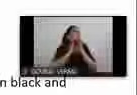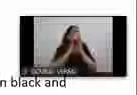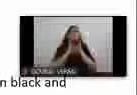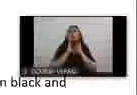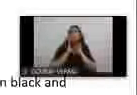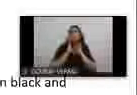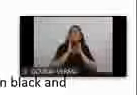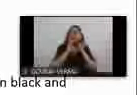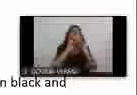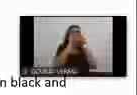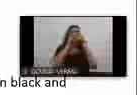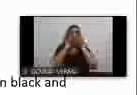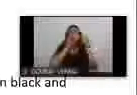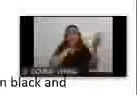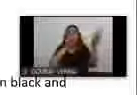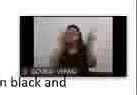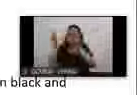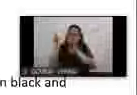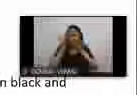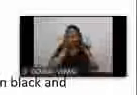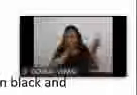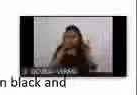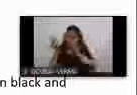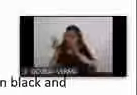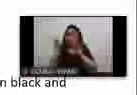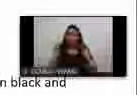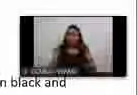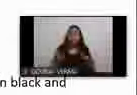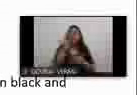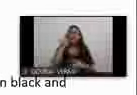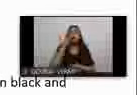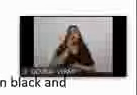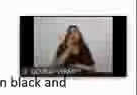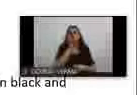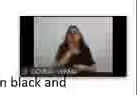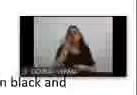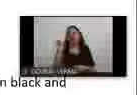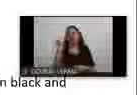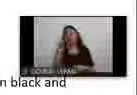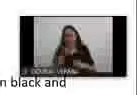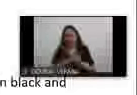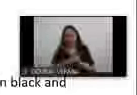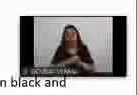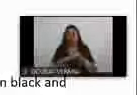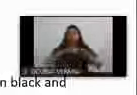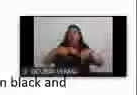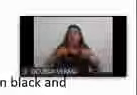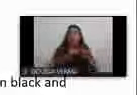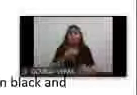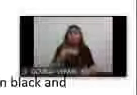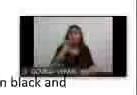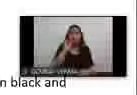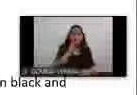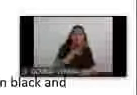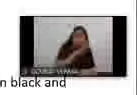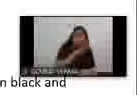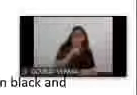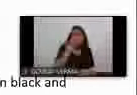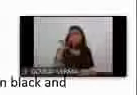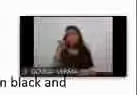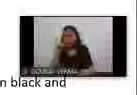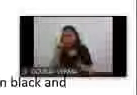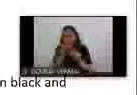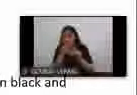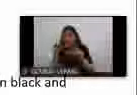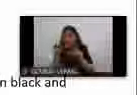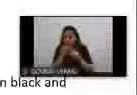को स्टेबल करने के लिए प्रमोट करता है. बट 4 to 6 मंथ्स थोड़ा आई हैंड कोऑर्डिनेशन आता है. दिस इज द